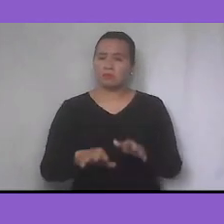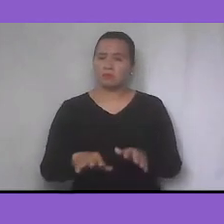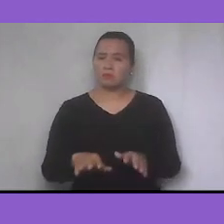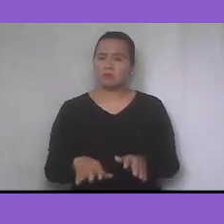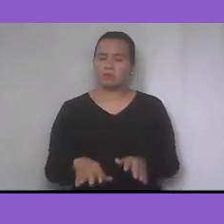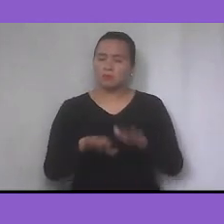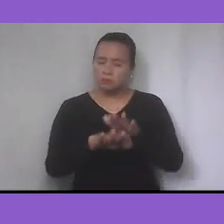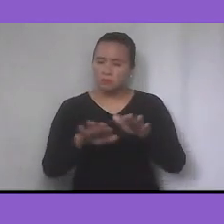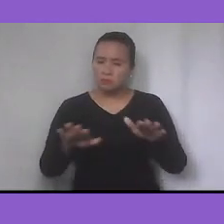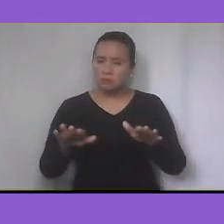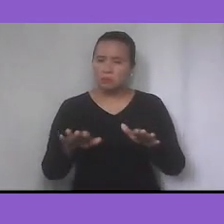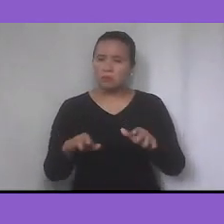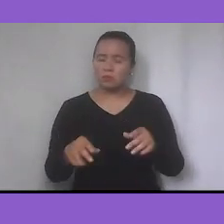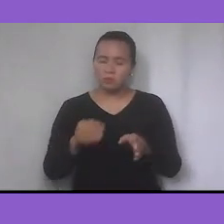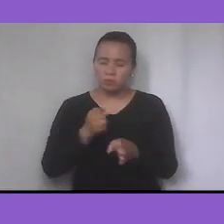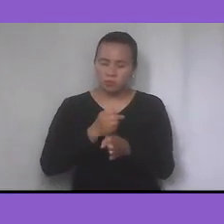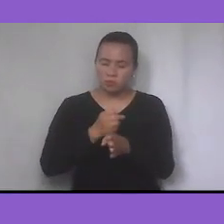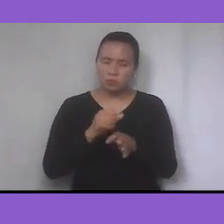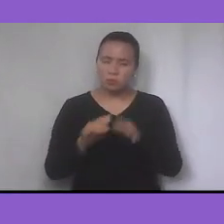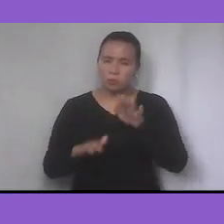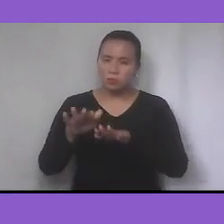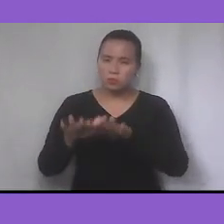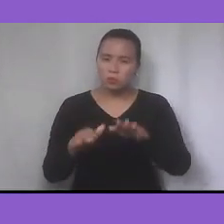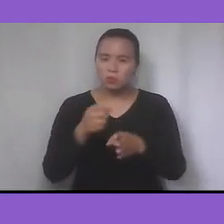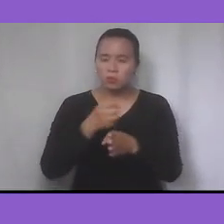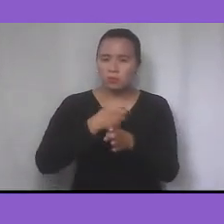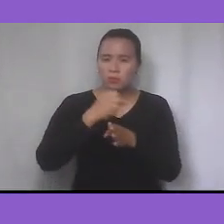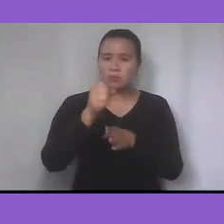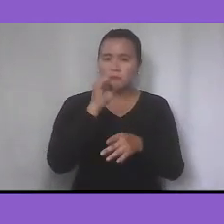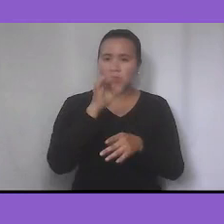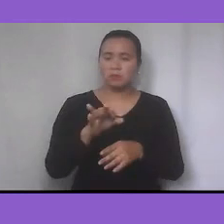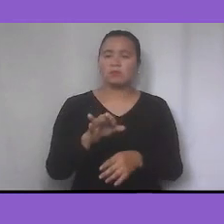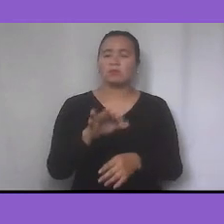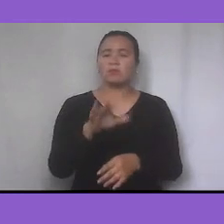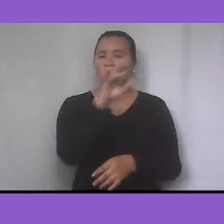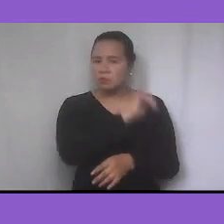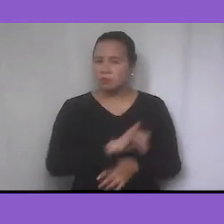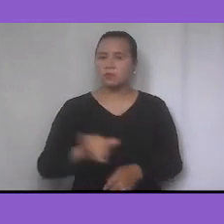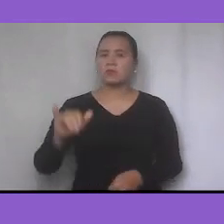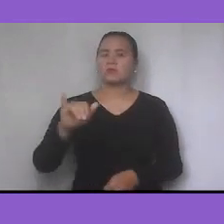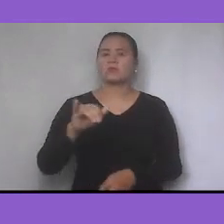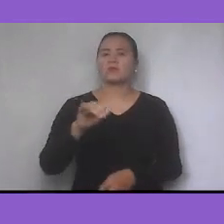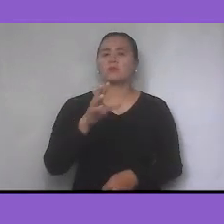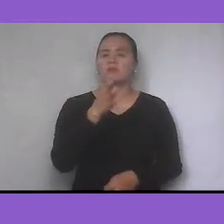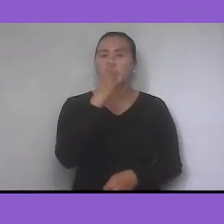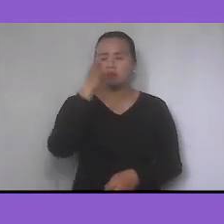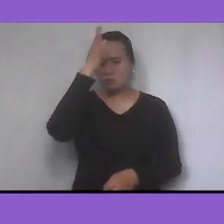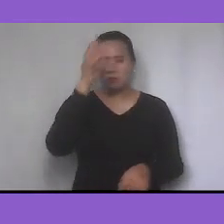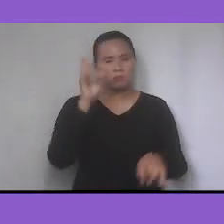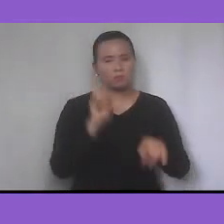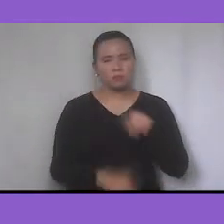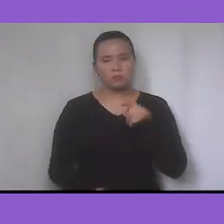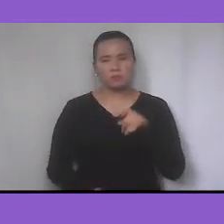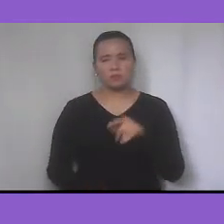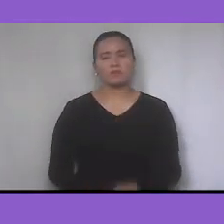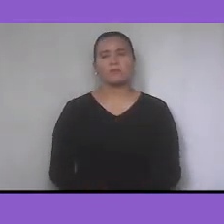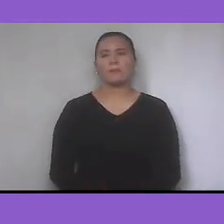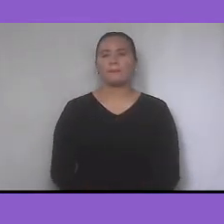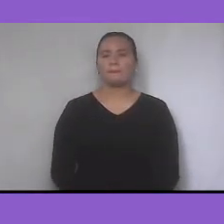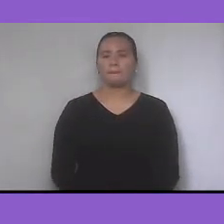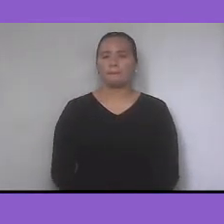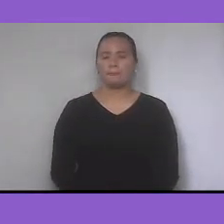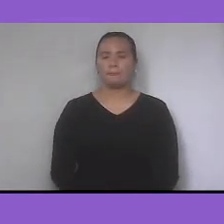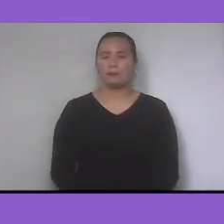so dahil meron tayong ganitong parable o fable pala, kwento ni Isopo, paano natin